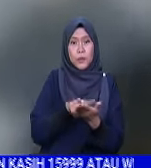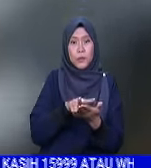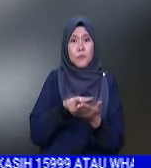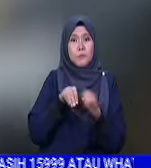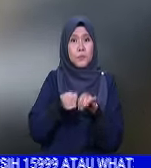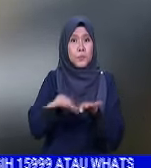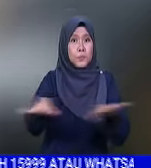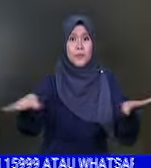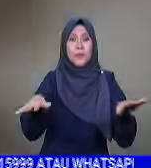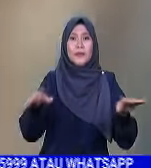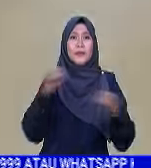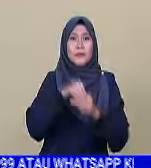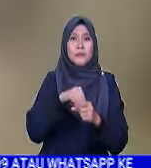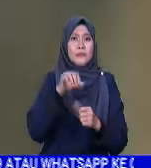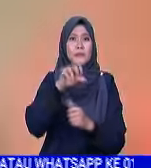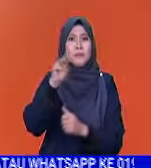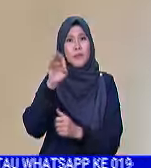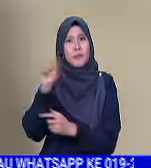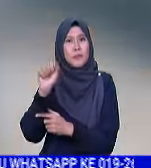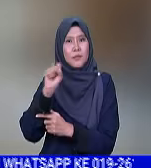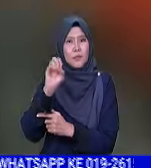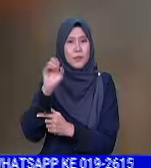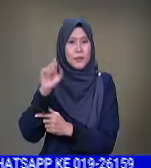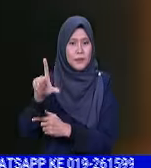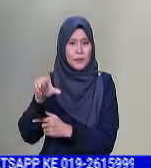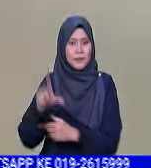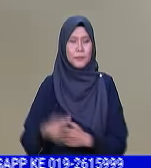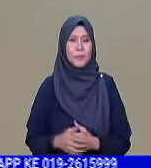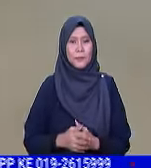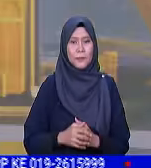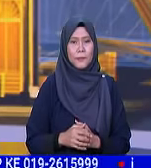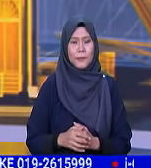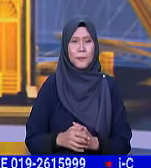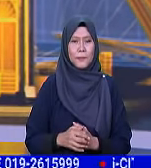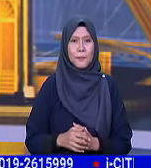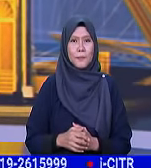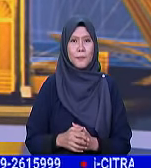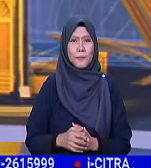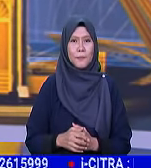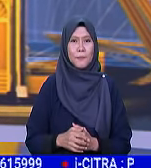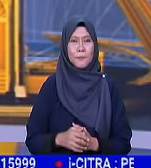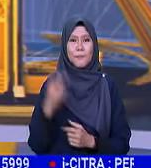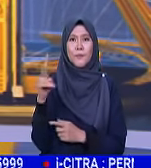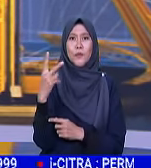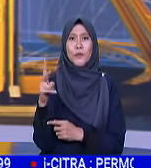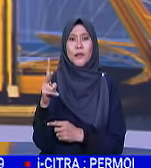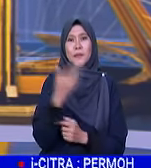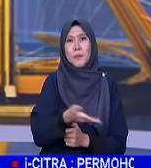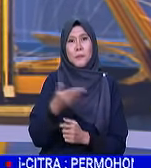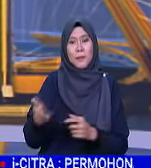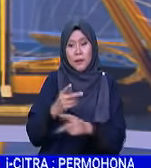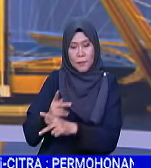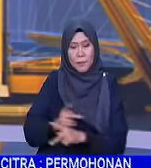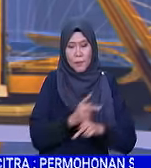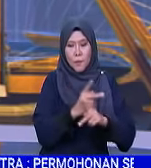lepas turut tular di media sosial. 12 item barang